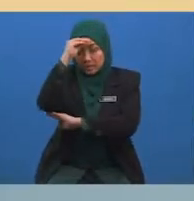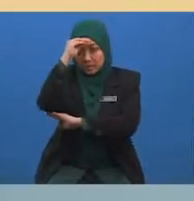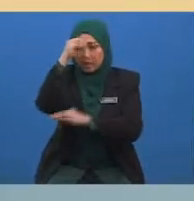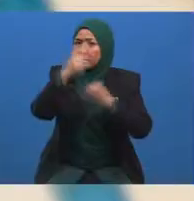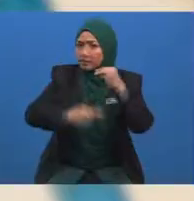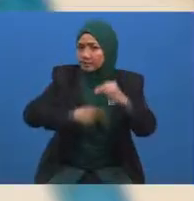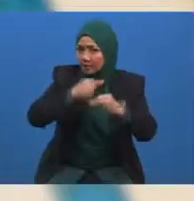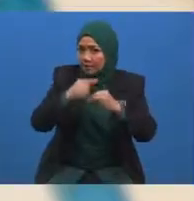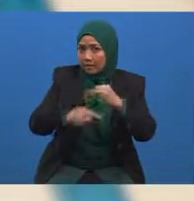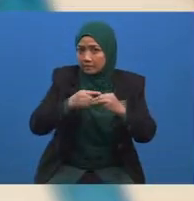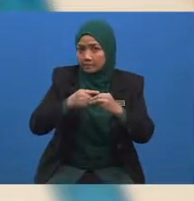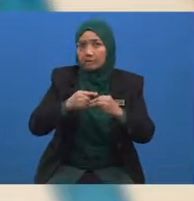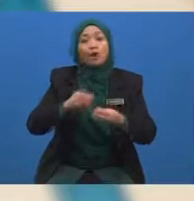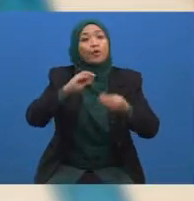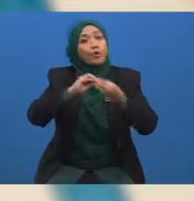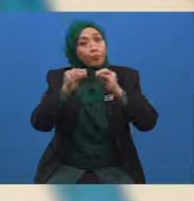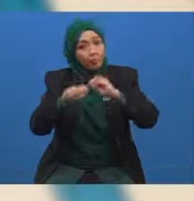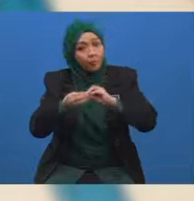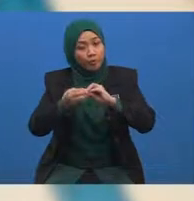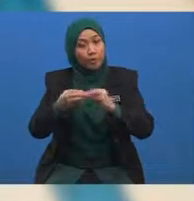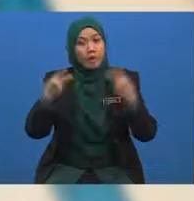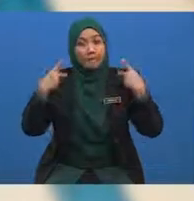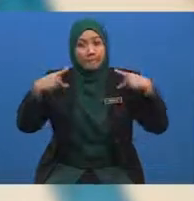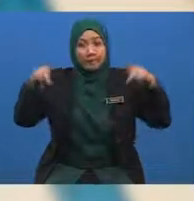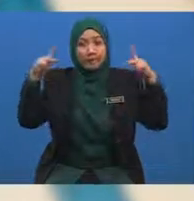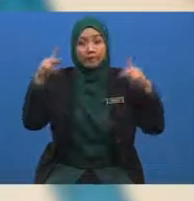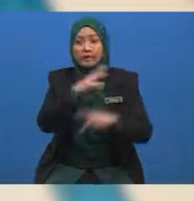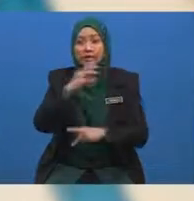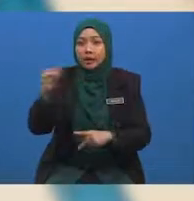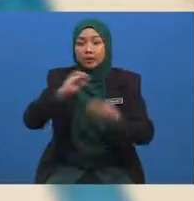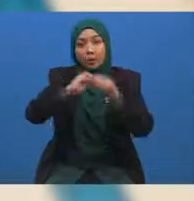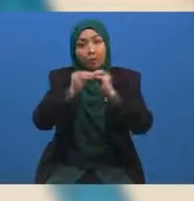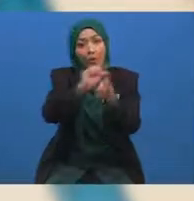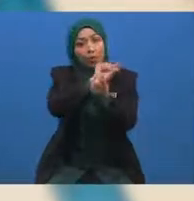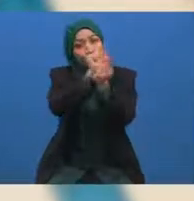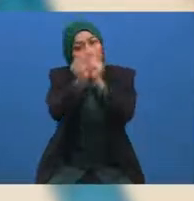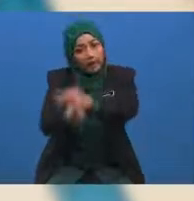mengenai nombor perdana dan nombor gubahan.